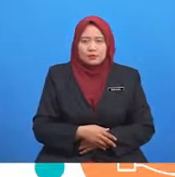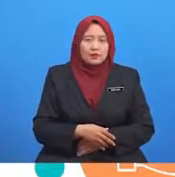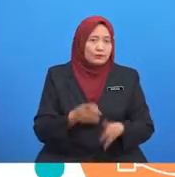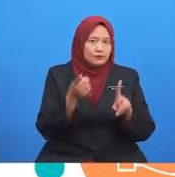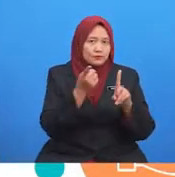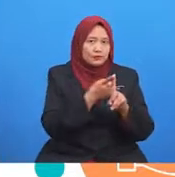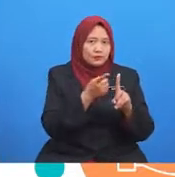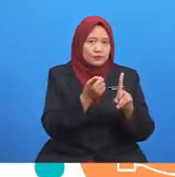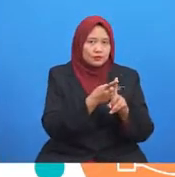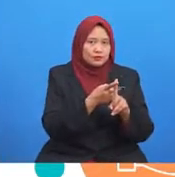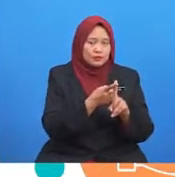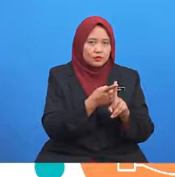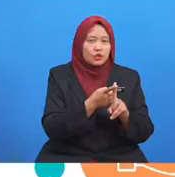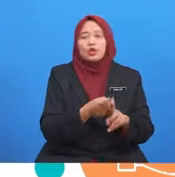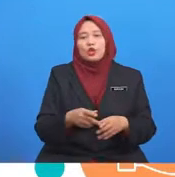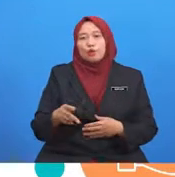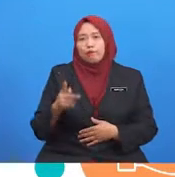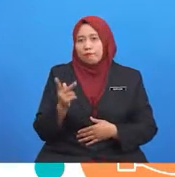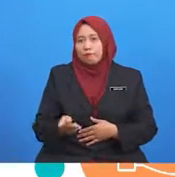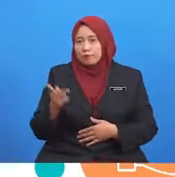Yang pertama, produk kajian.